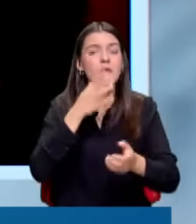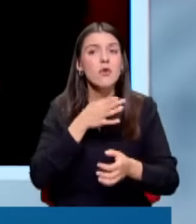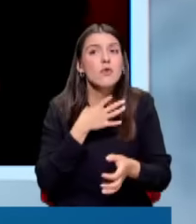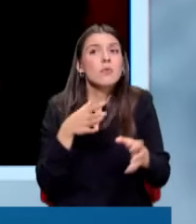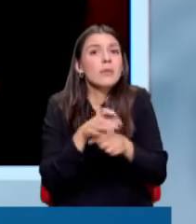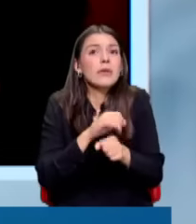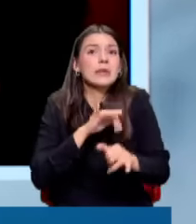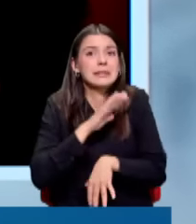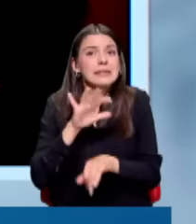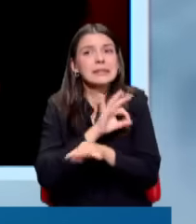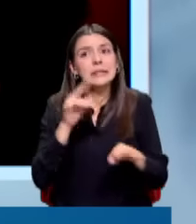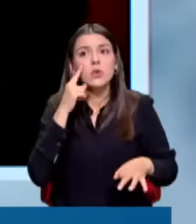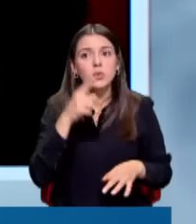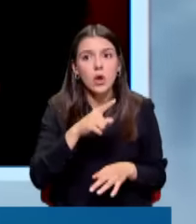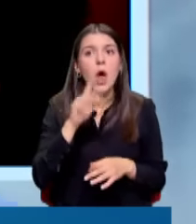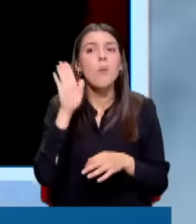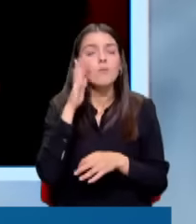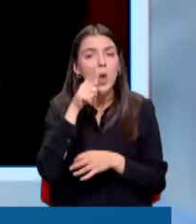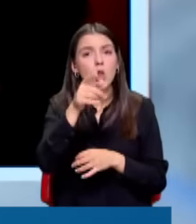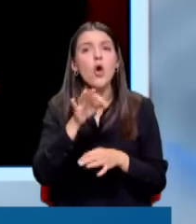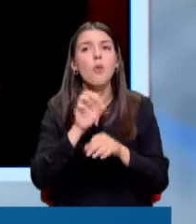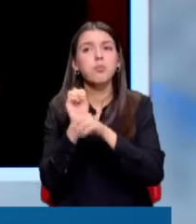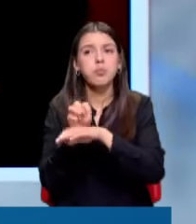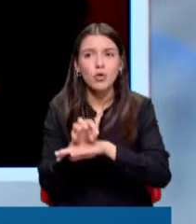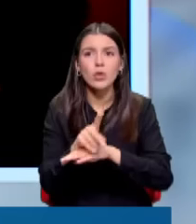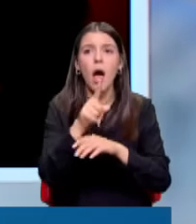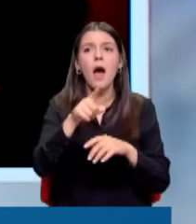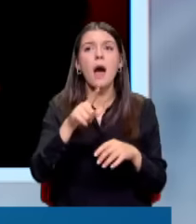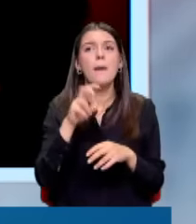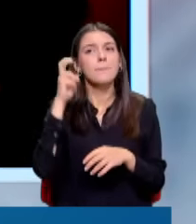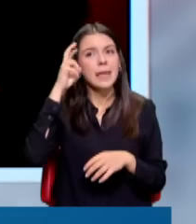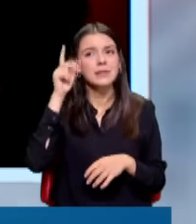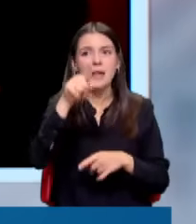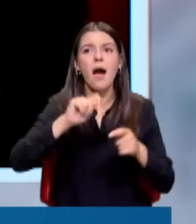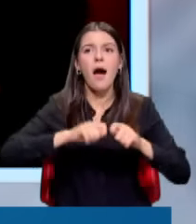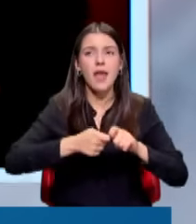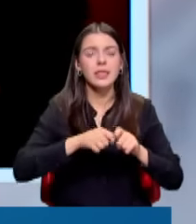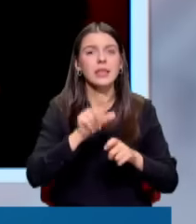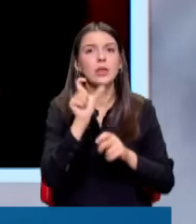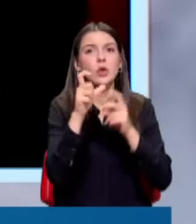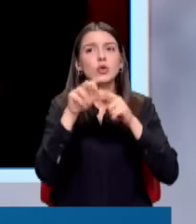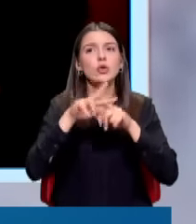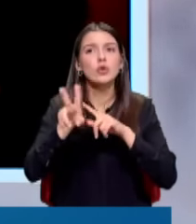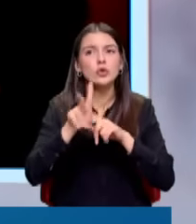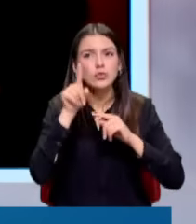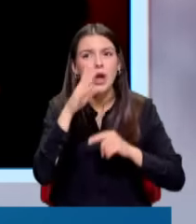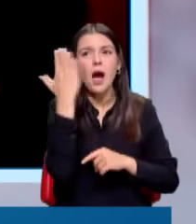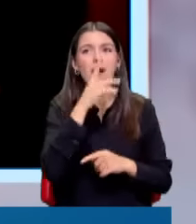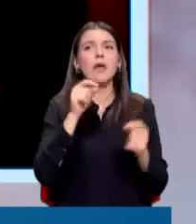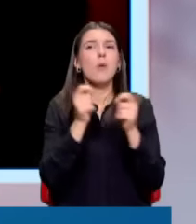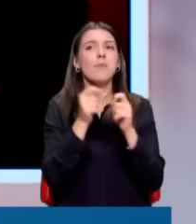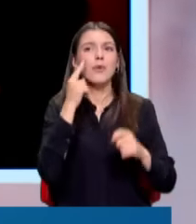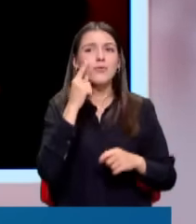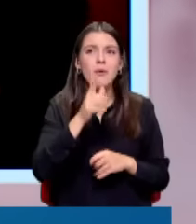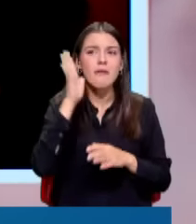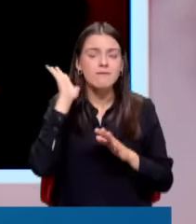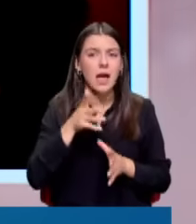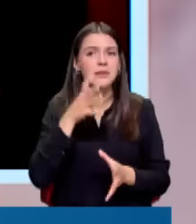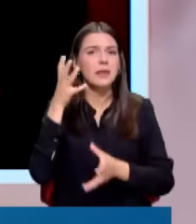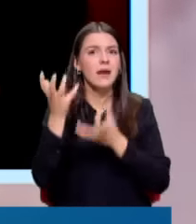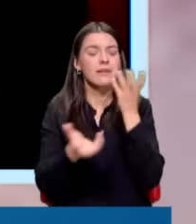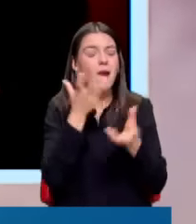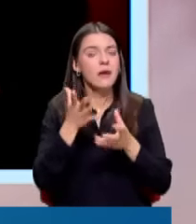haberleri geldi. Bolu, Muğla, Manisa, Aydın, Uşak ve Karabük'te bazı yerleşim yerleri boşaltıldı. Belediye ve orman ekipleri